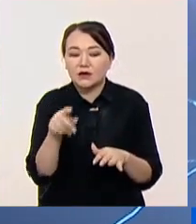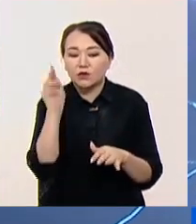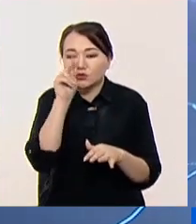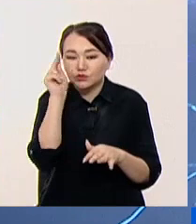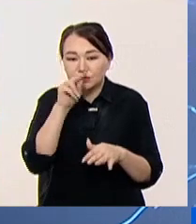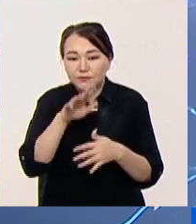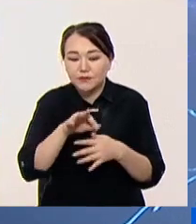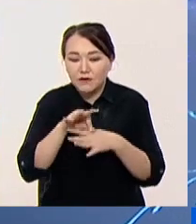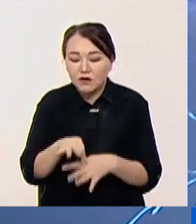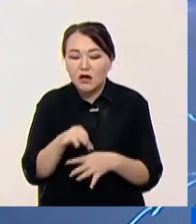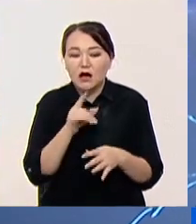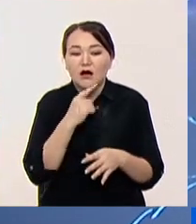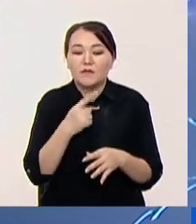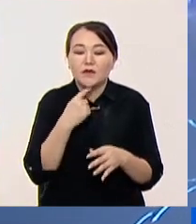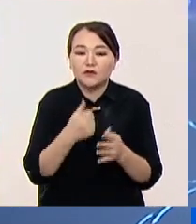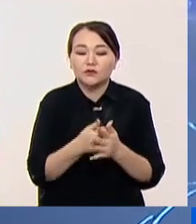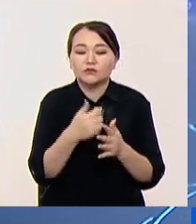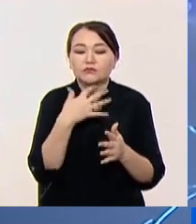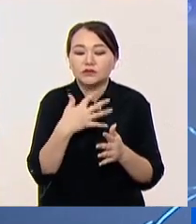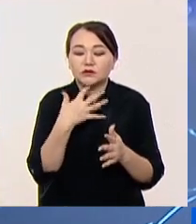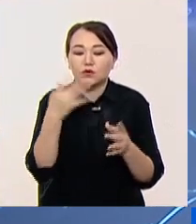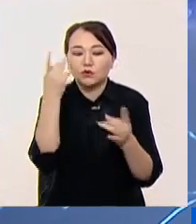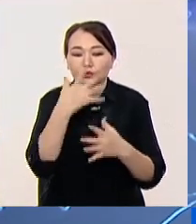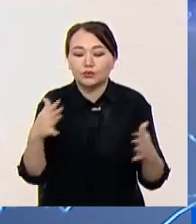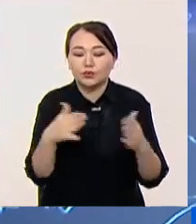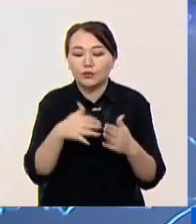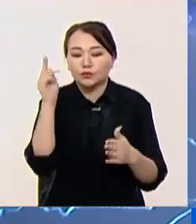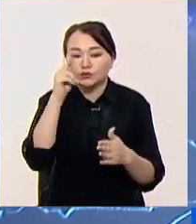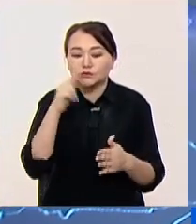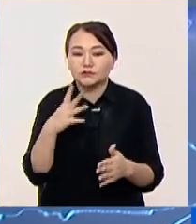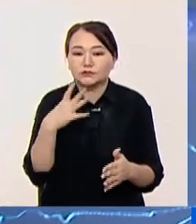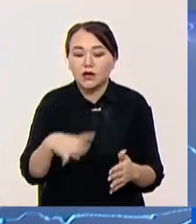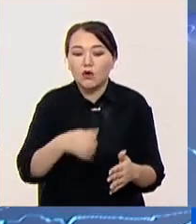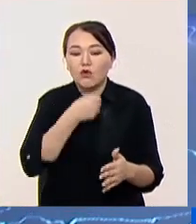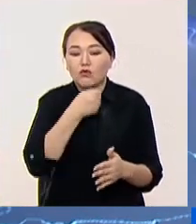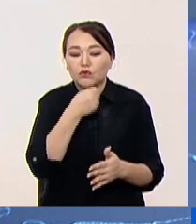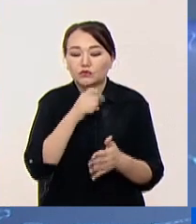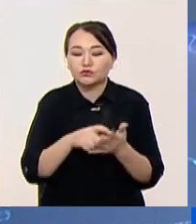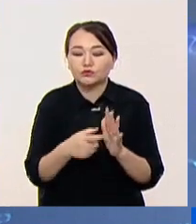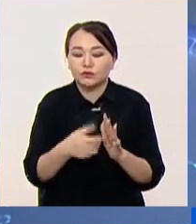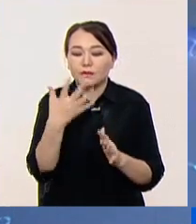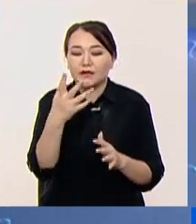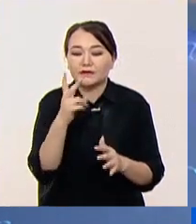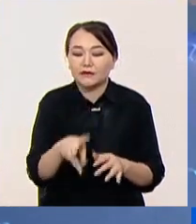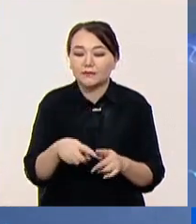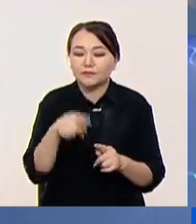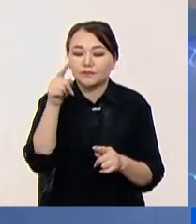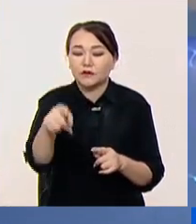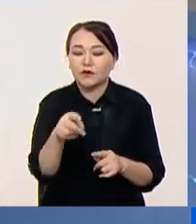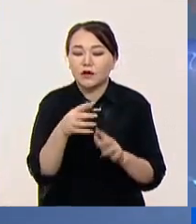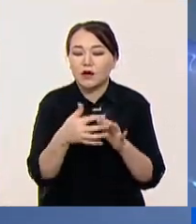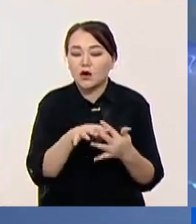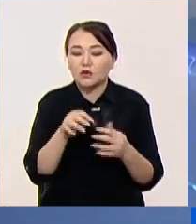жатса, бастауша оқитын балалар мәдениет үйінде білім алуға мәжбүр. Ал жоғары сынып оқушылары 5 шақырым жердегі Құмкөл